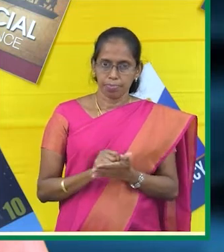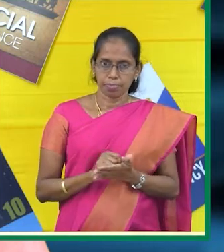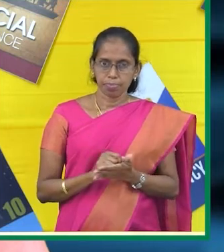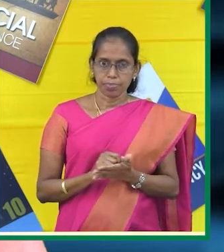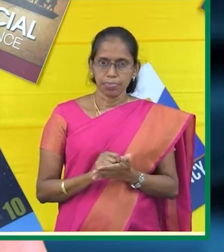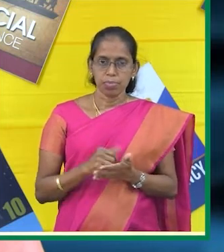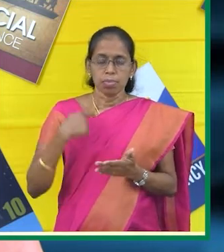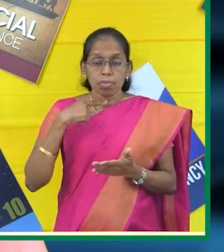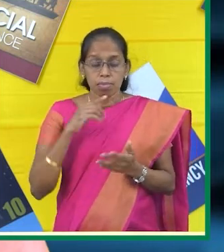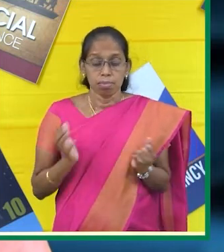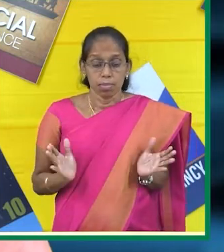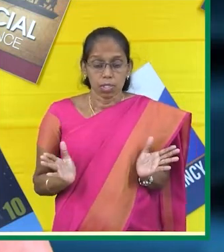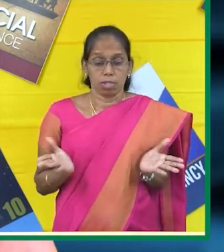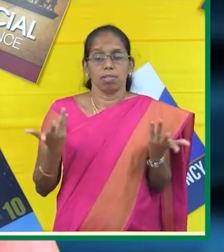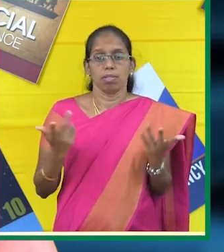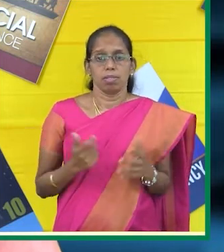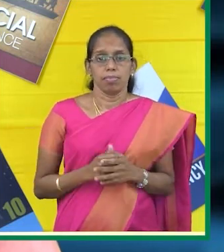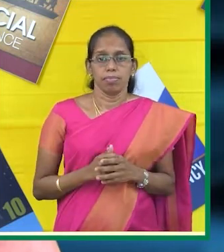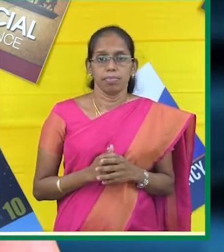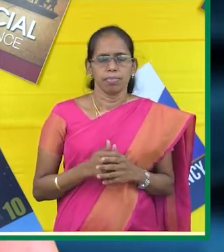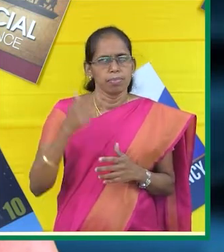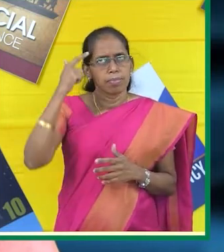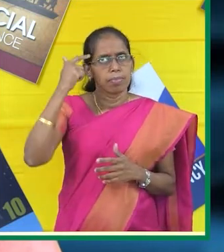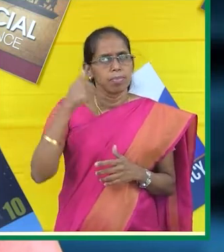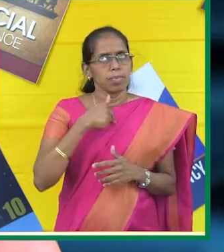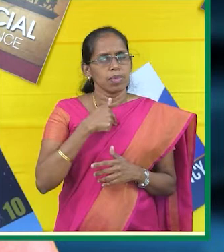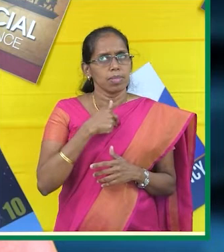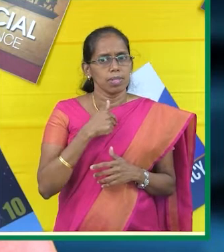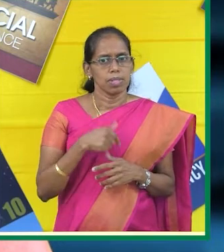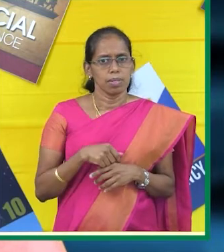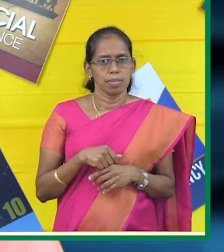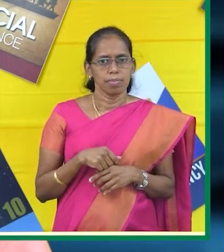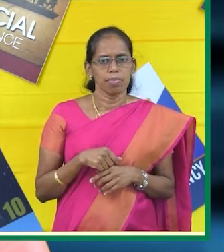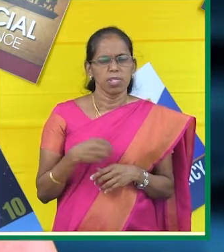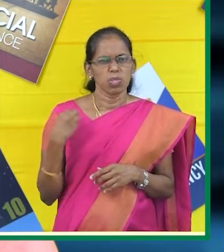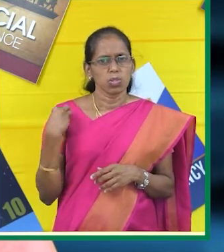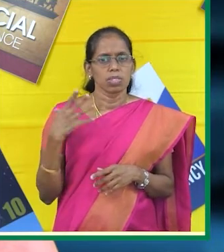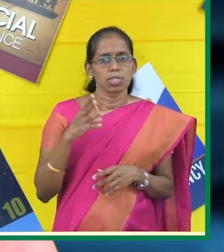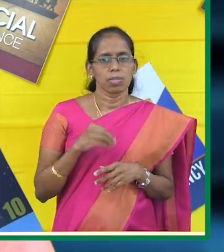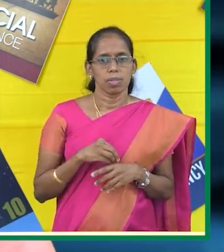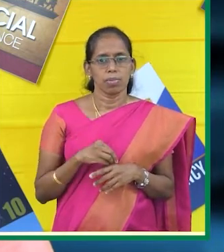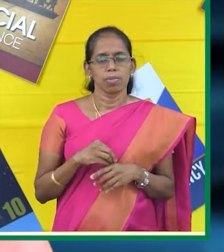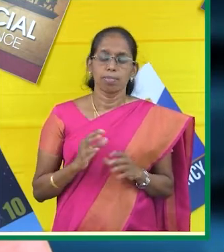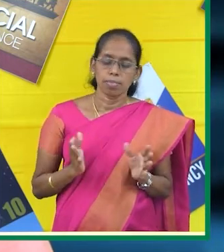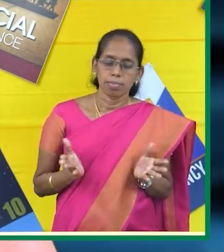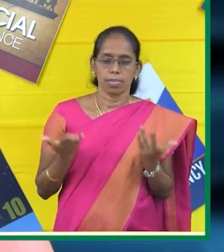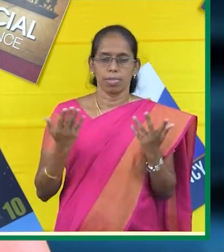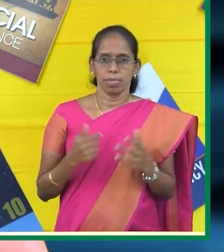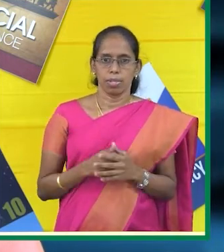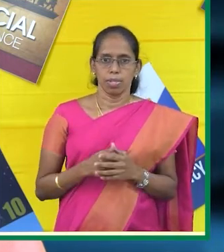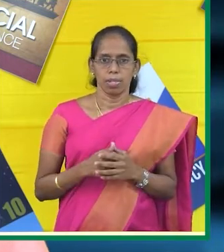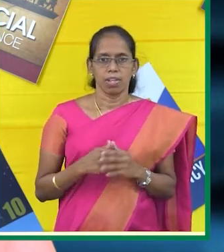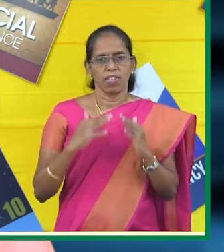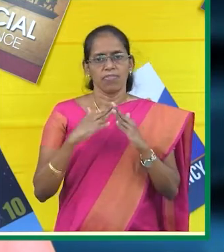காலை பொழுது எப்படி துவங்கிறது, அவருடைய மனநிலையிலே சிறிது சிரமம் இருந்த போதிலும் அவர் எழுந்திருக்கிறார். ஏனென்றால் அவர்